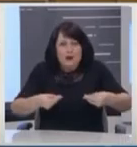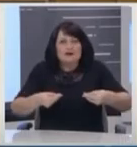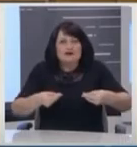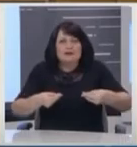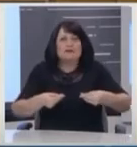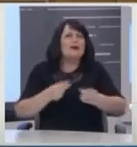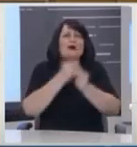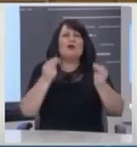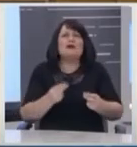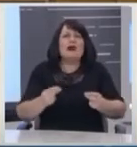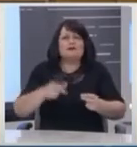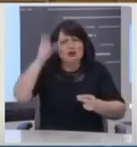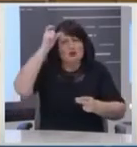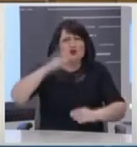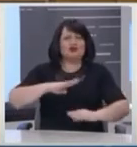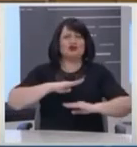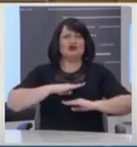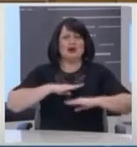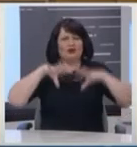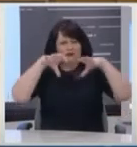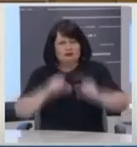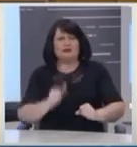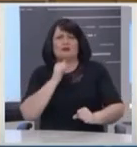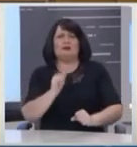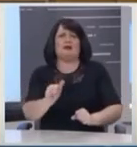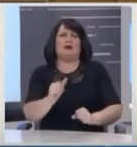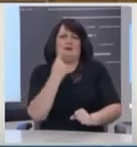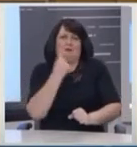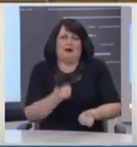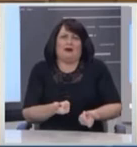τα κατοχικά στρατεύματα να παραμείνουν για πάντα στο νησί.